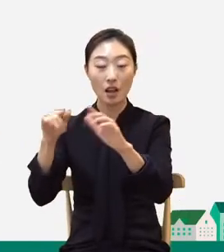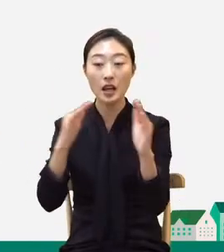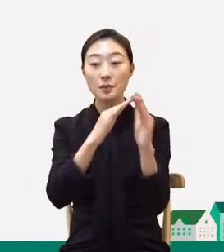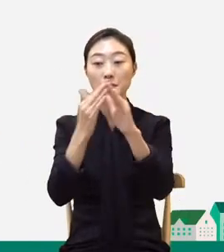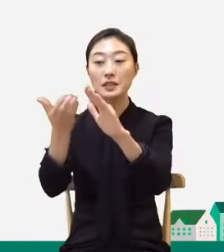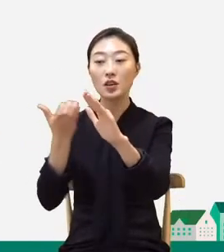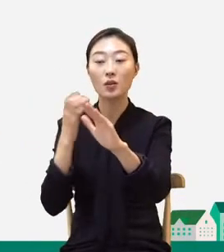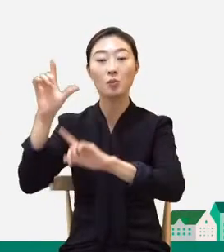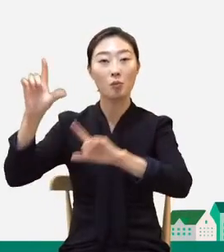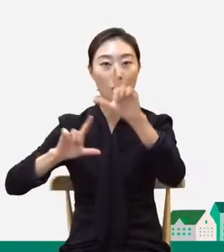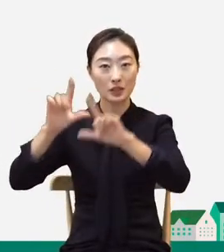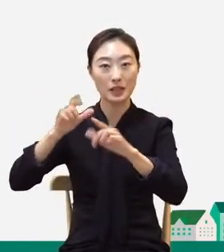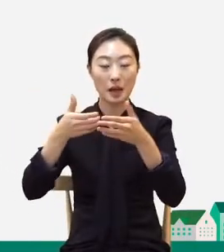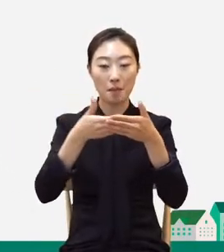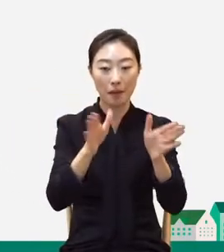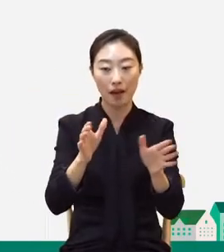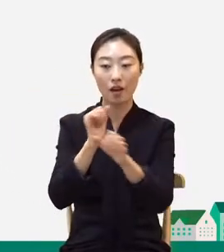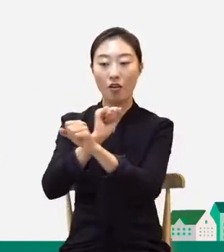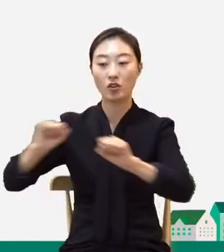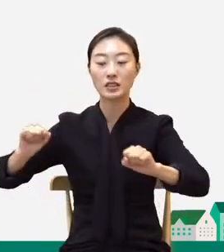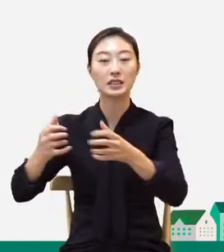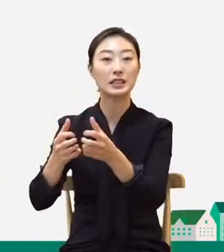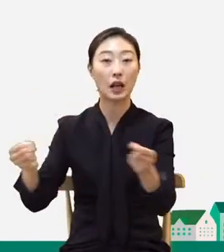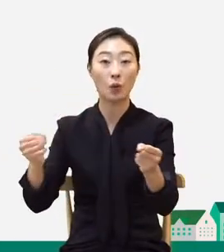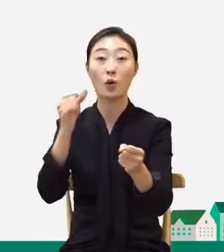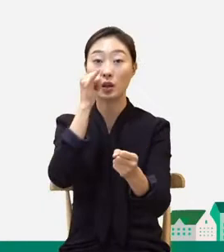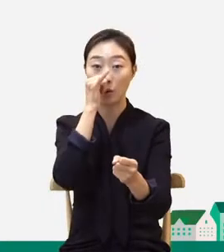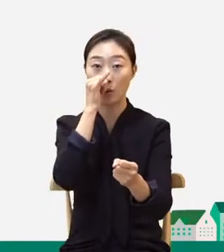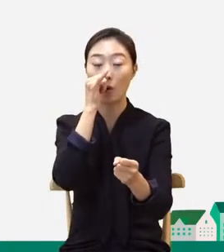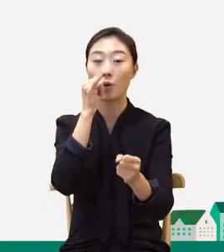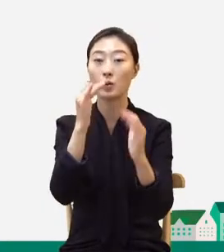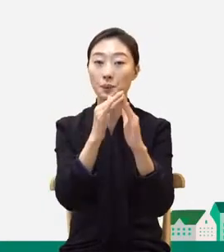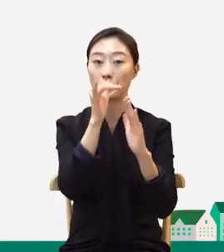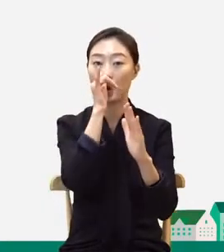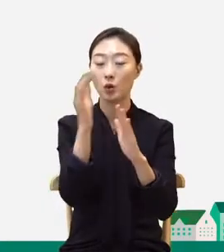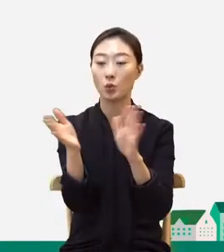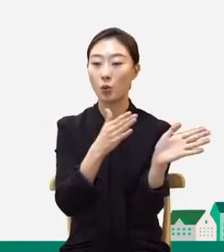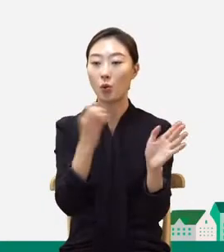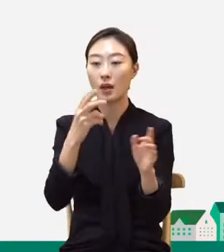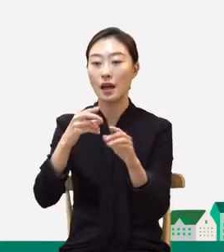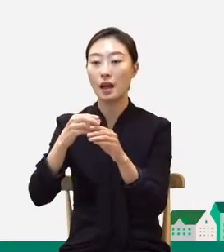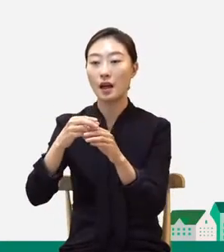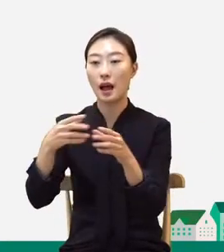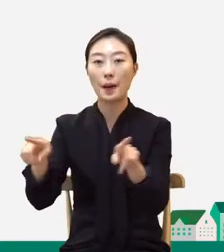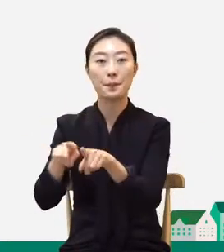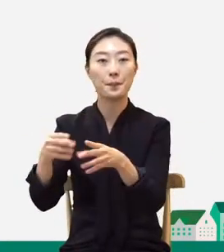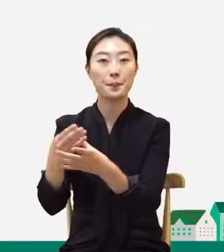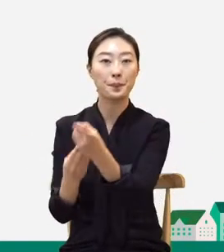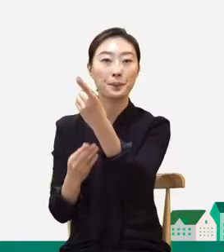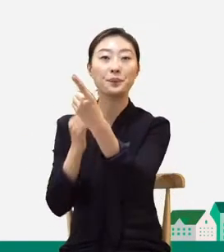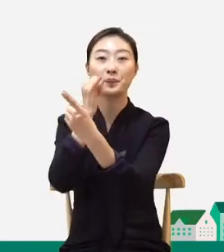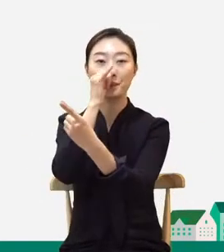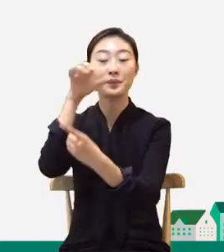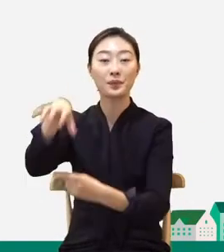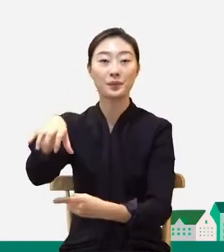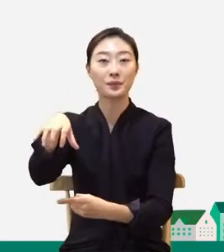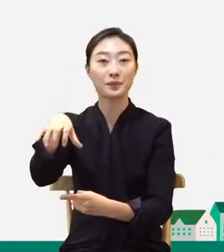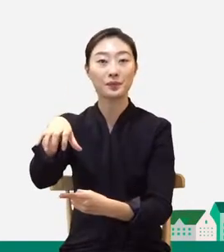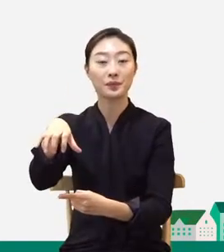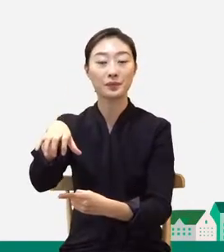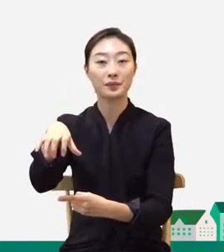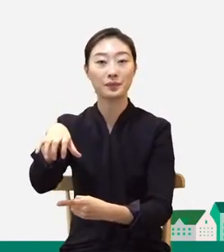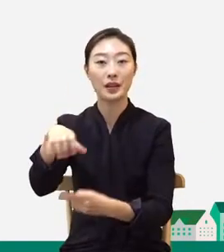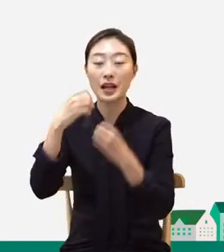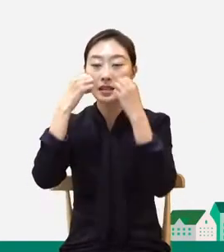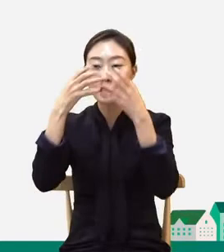사진인데요. 방과 거실이 분리된 공간도 있고 또 이렇게 일자로 되어 있는 공간도 있습니다. 네, 새 건물이라서